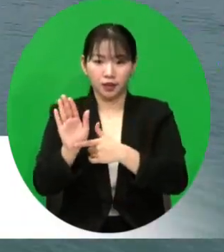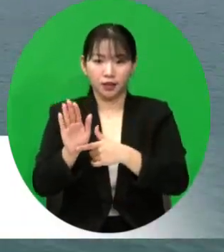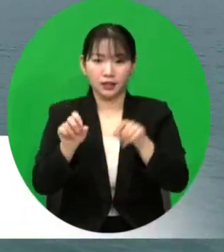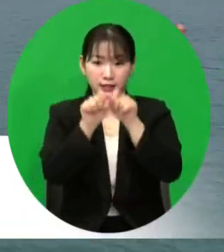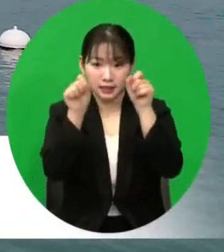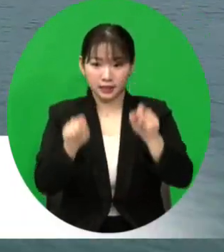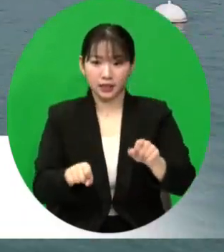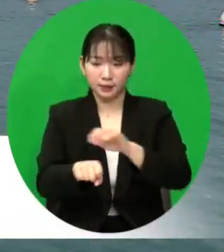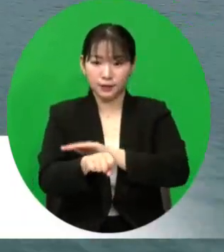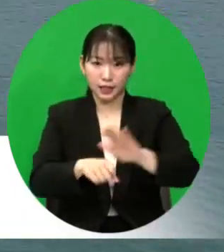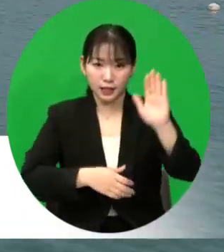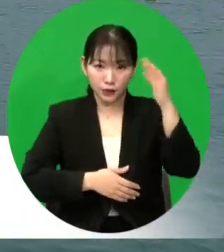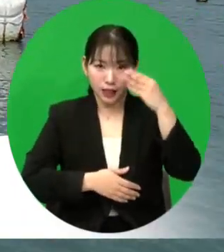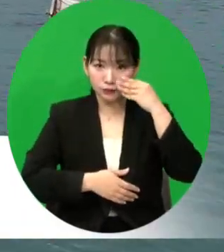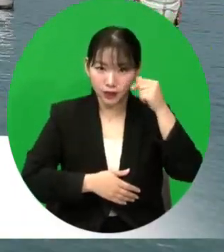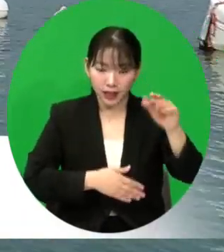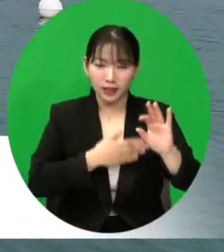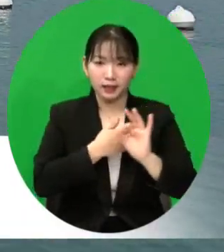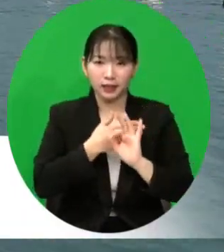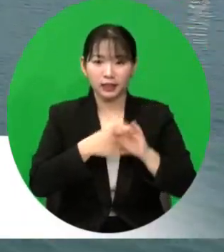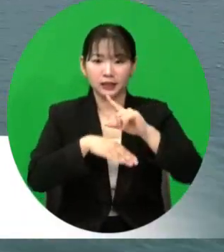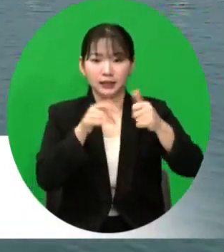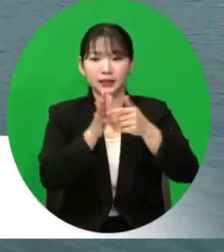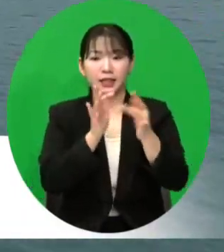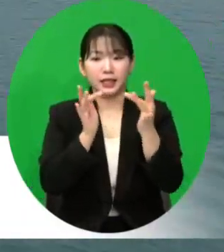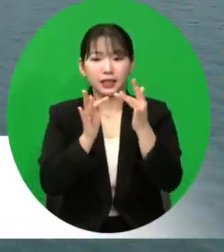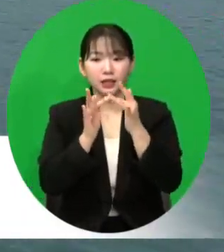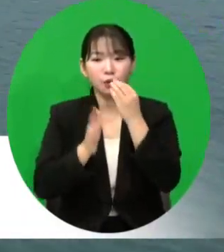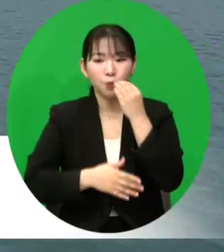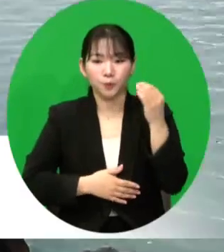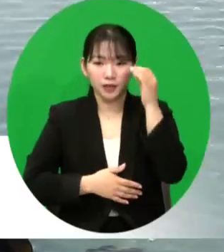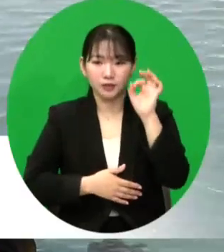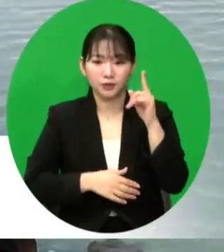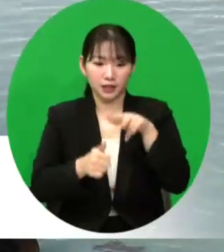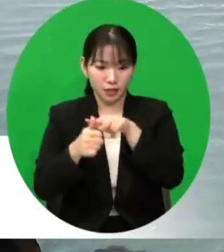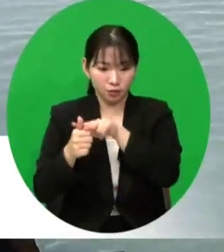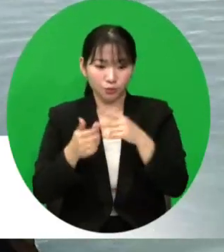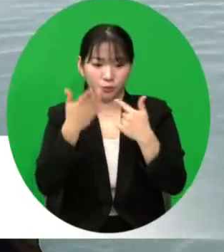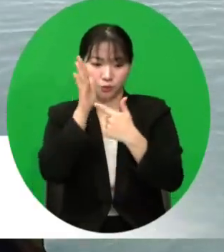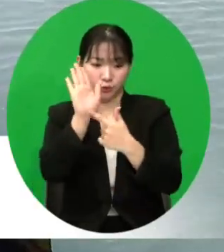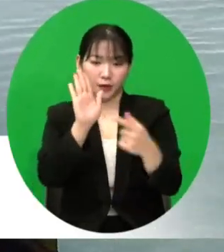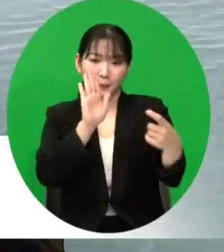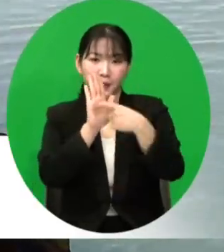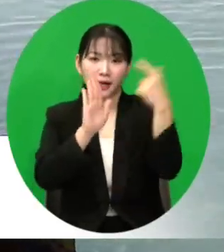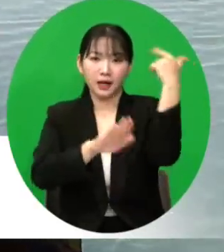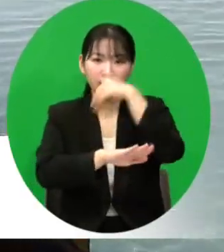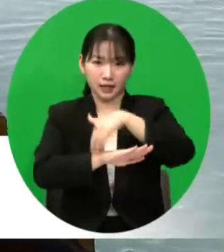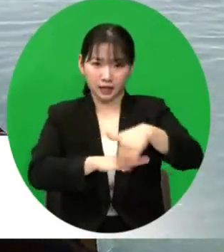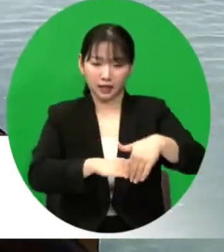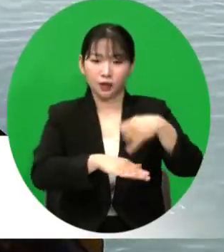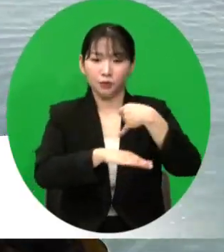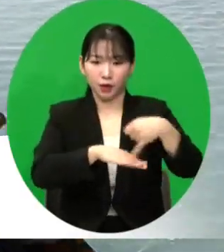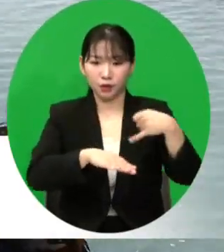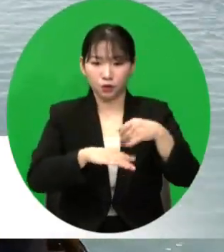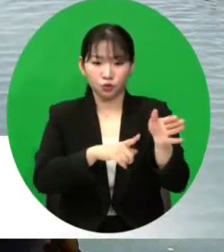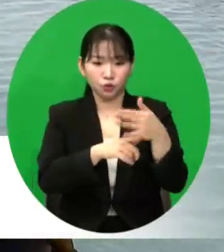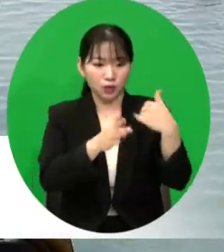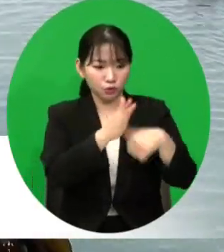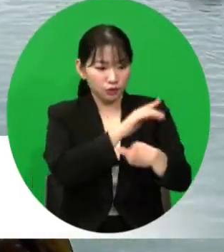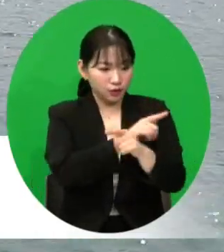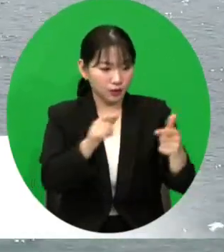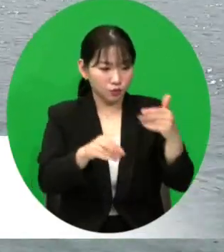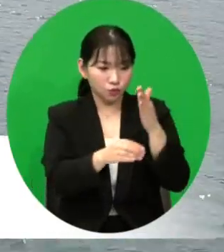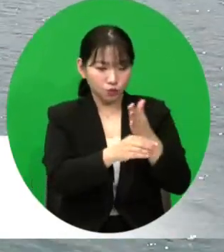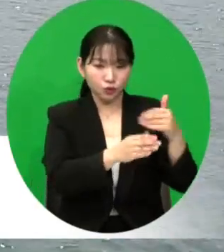시스템이 안정화되는 대로 지자체 홈페이지를 통해 정보를 공개할 예정입니다 완도군은 수사물 가운데